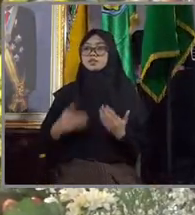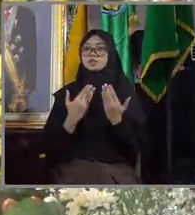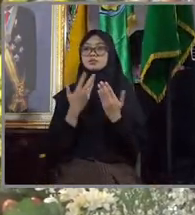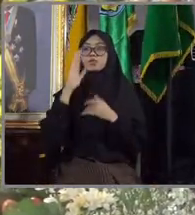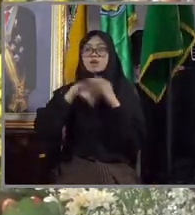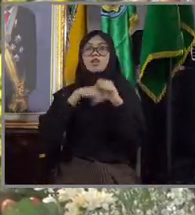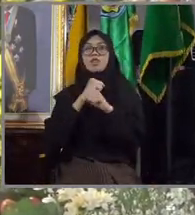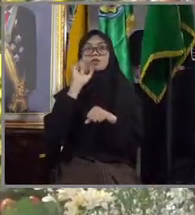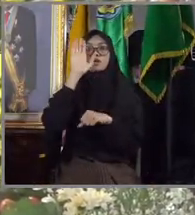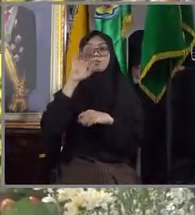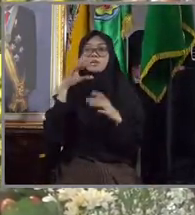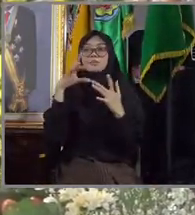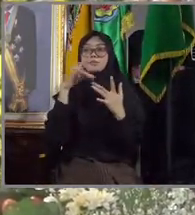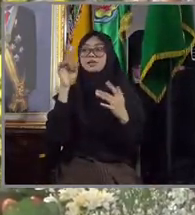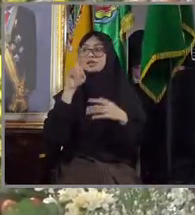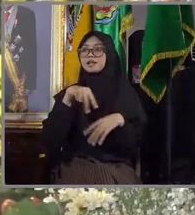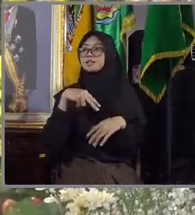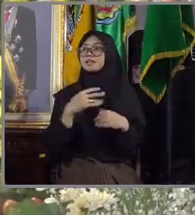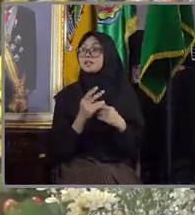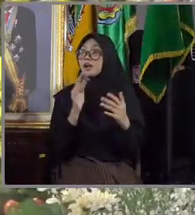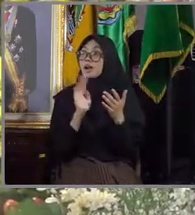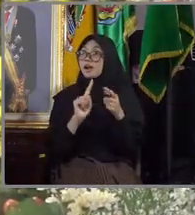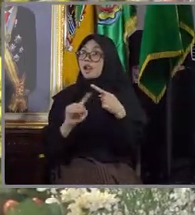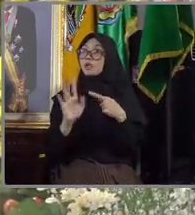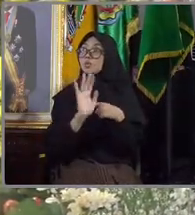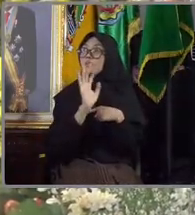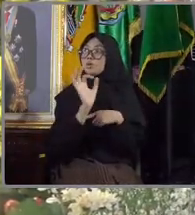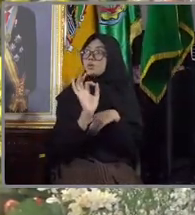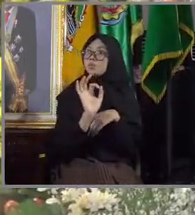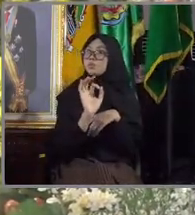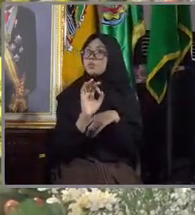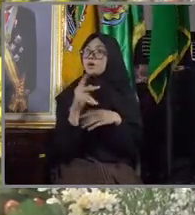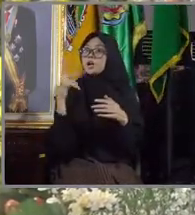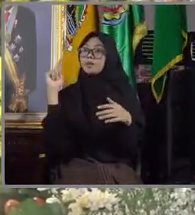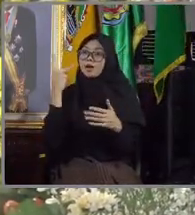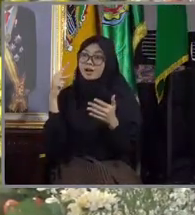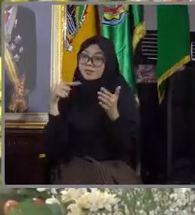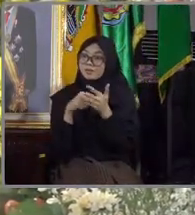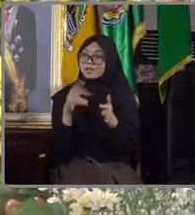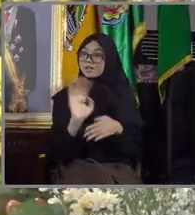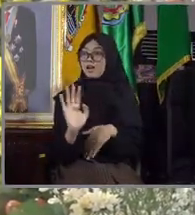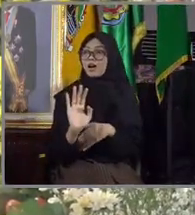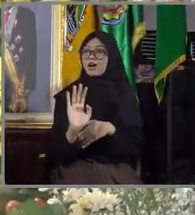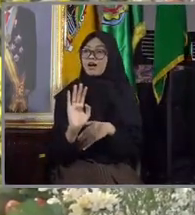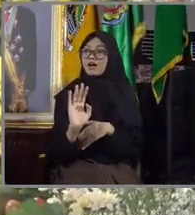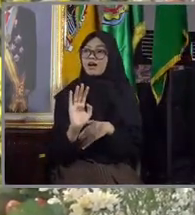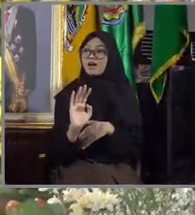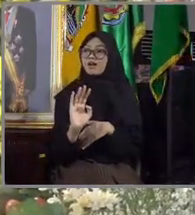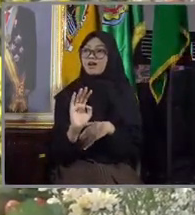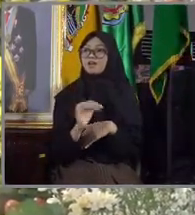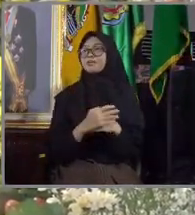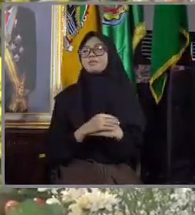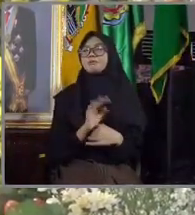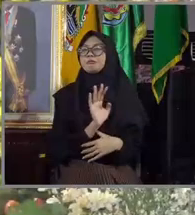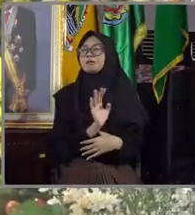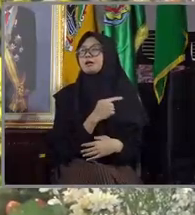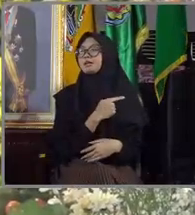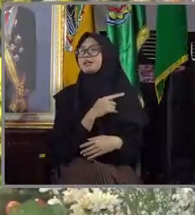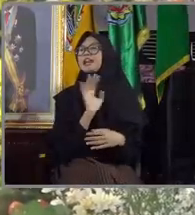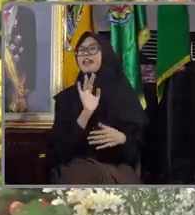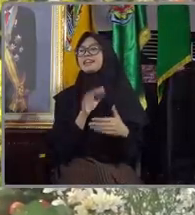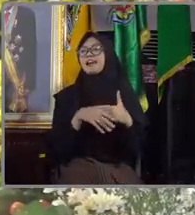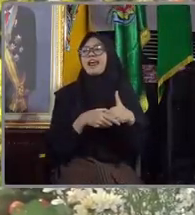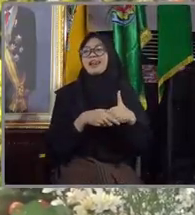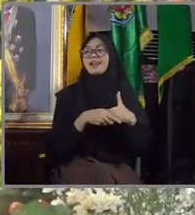Pak. Udah kenal? Belum? Ada yang milih kemarin? Belum kenal katanya. Nanti kenalan